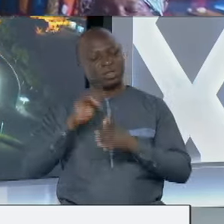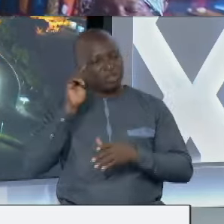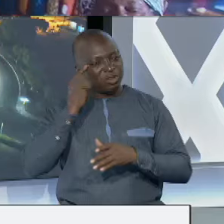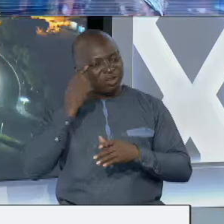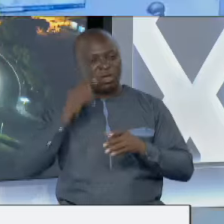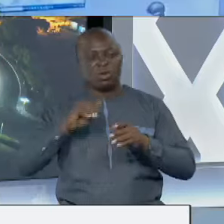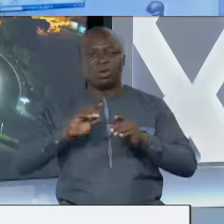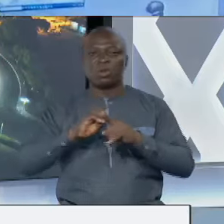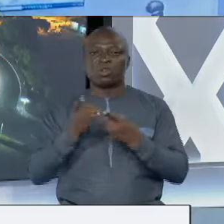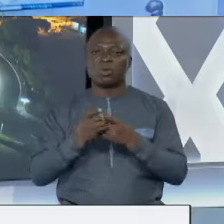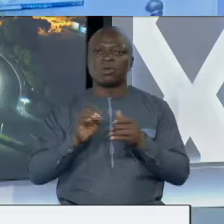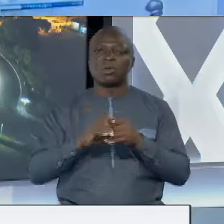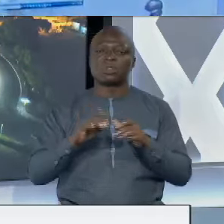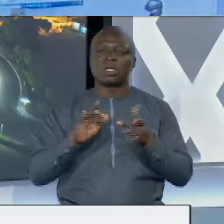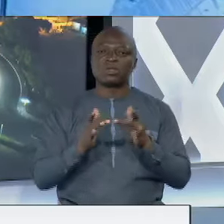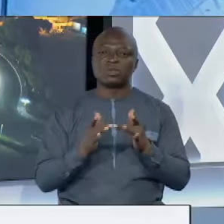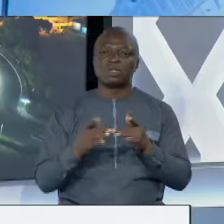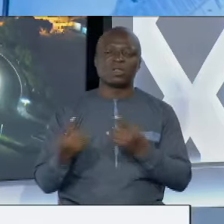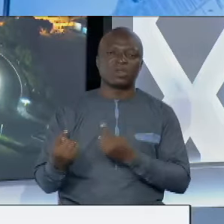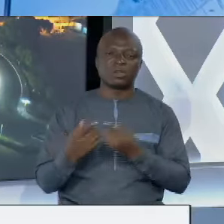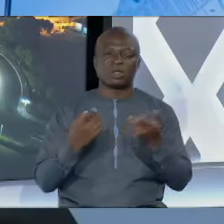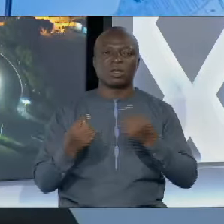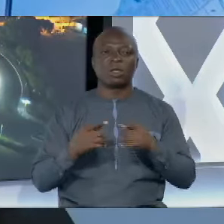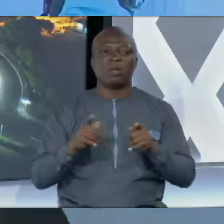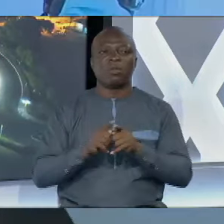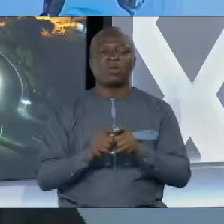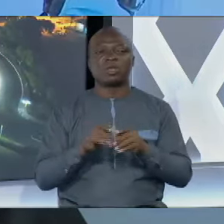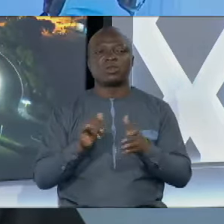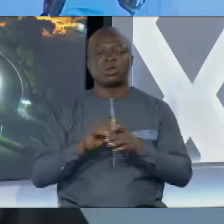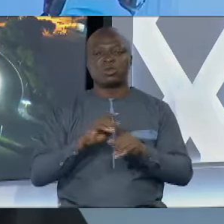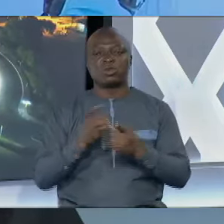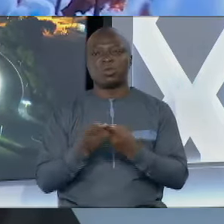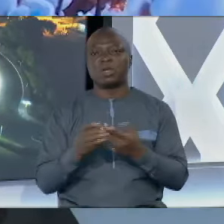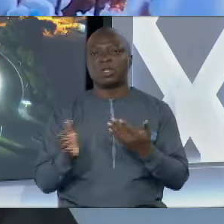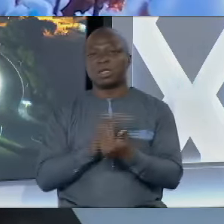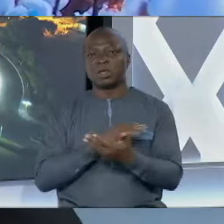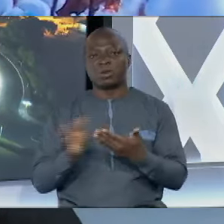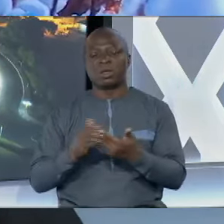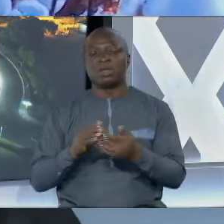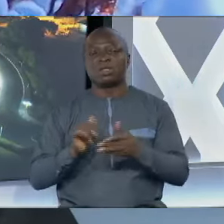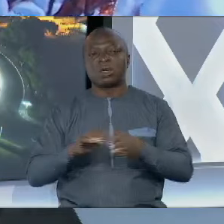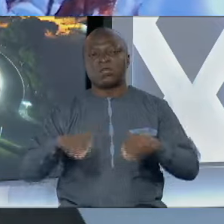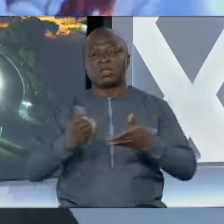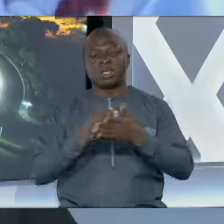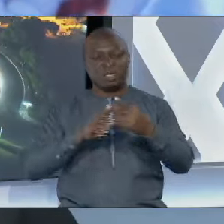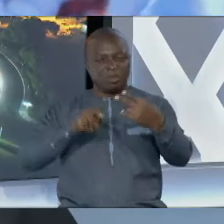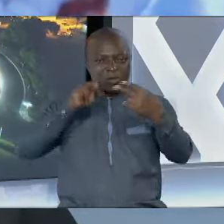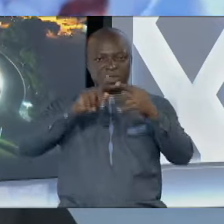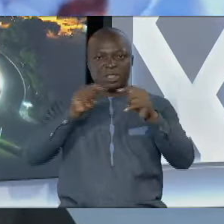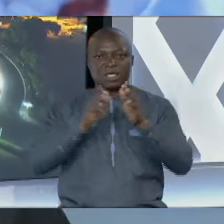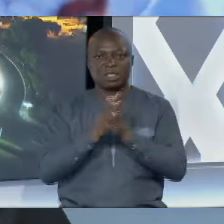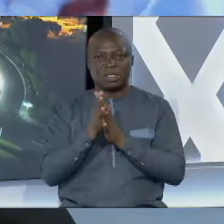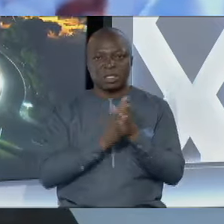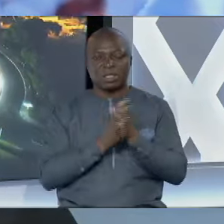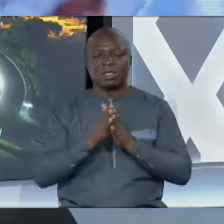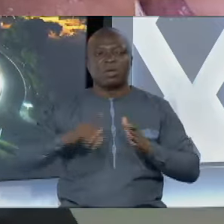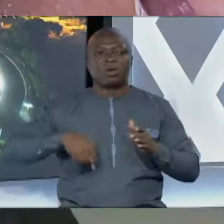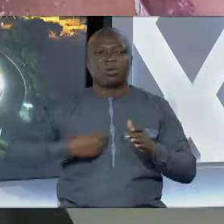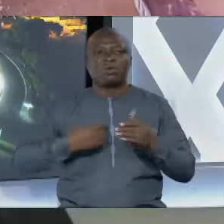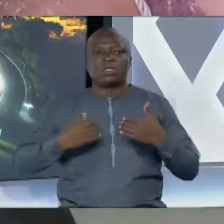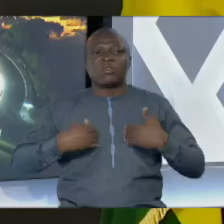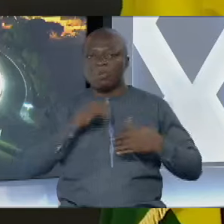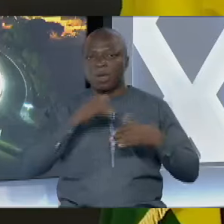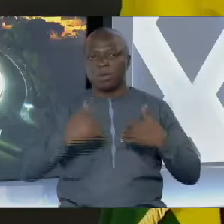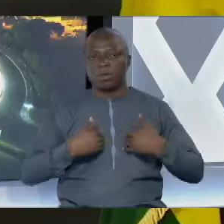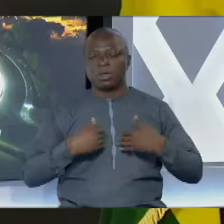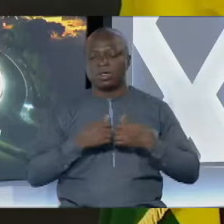domaine de la logistique et même dans le domaine du négoce. Et ça offre des perspectives vraiment très intéressantes que nous n'aurions pas eues